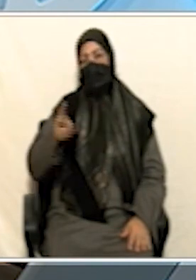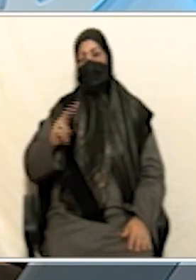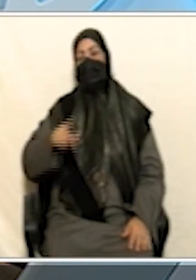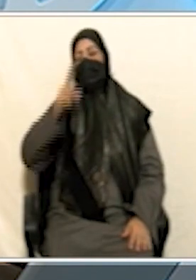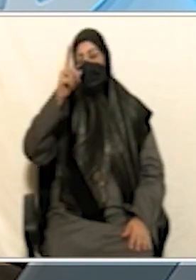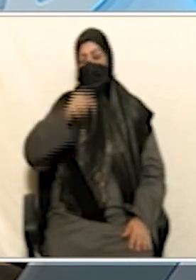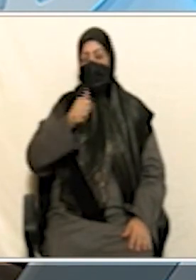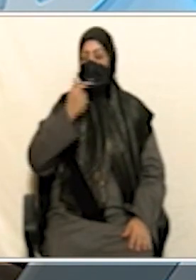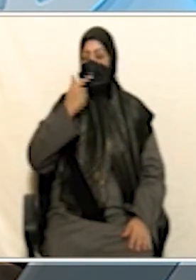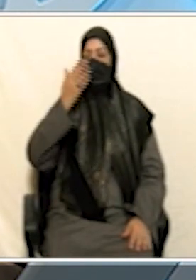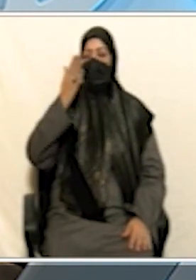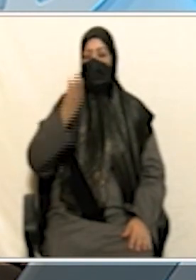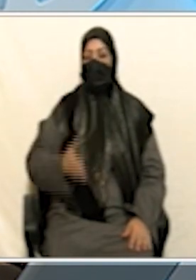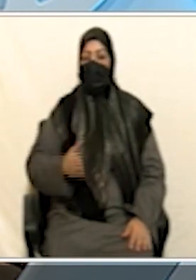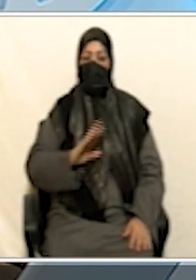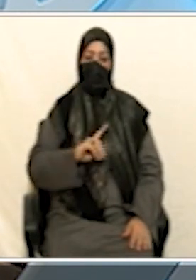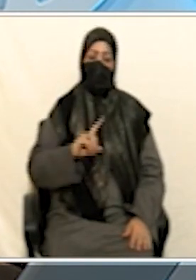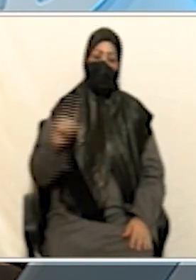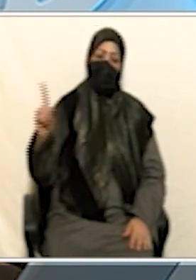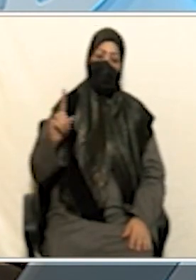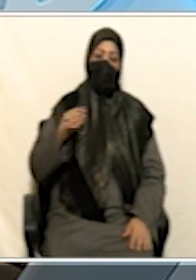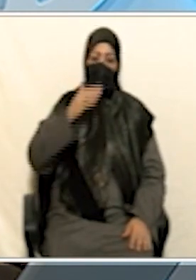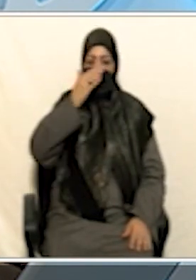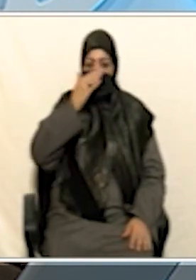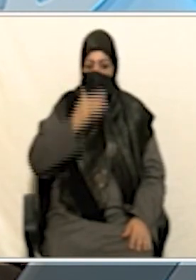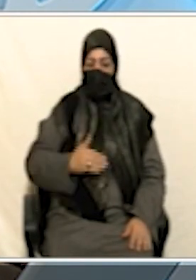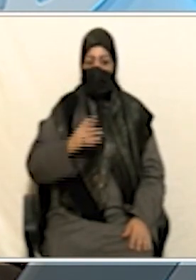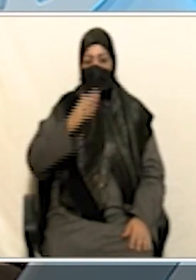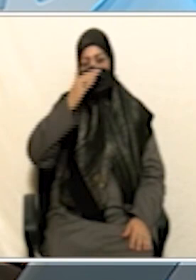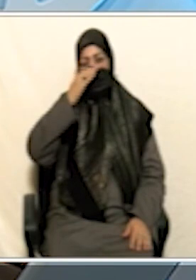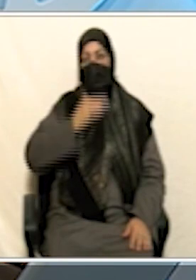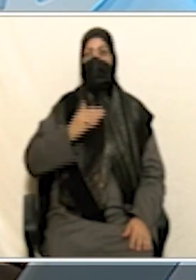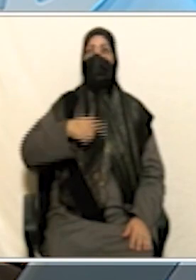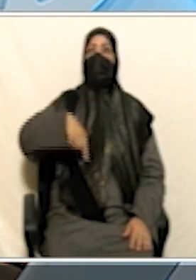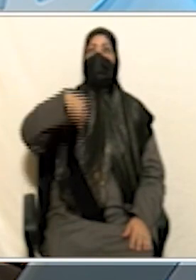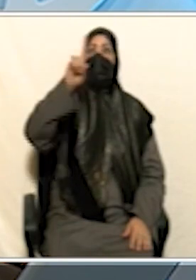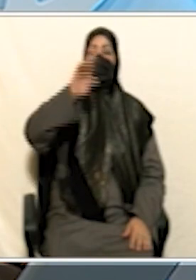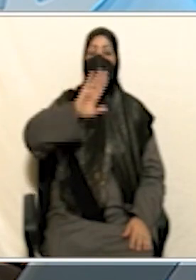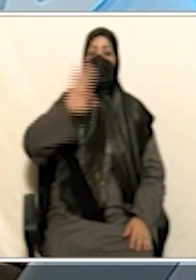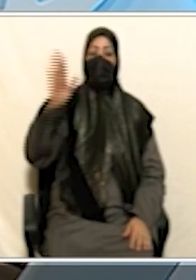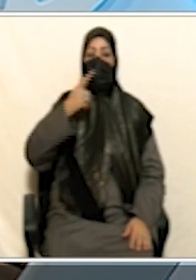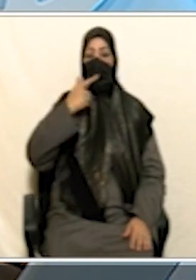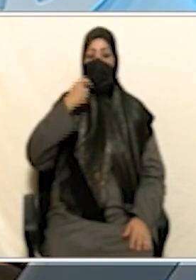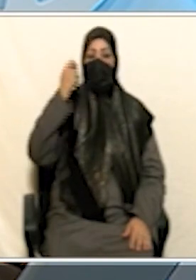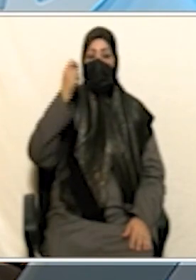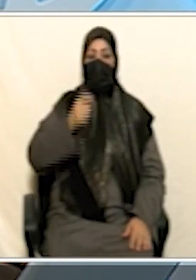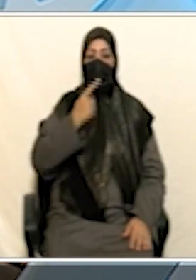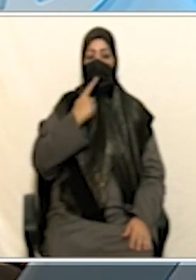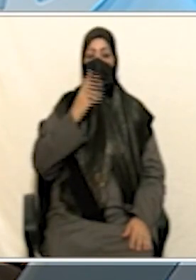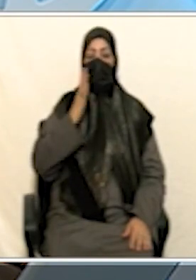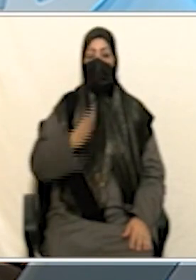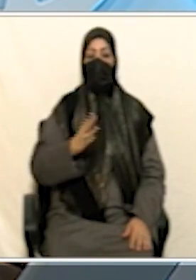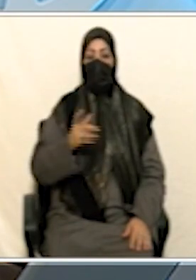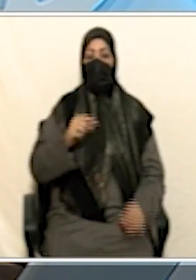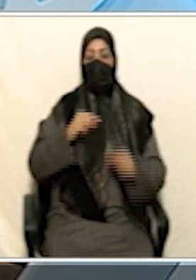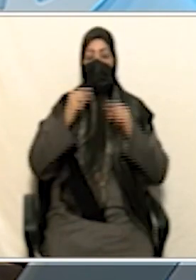طاعه في طاعه اي في عباده لله سبحانه وتعالى وقال في الحديث كما روت عائشه رضي الله تعالى عننا في صحيح مسلم